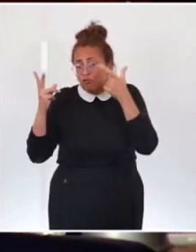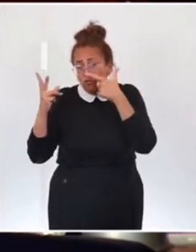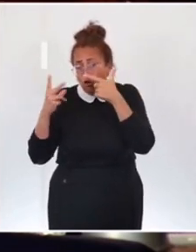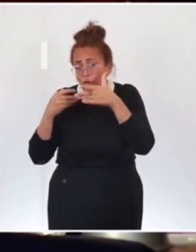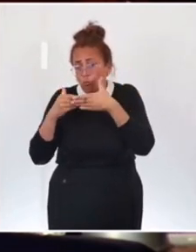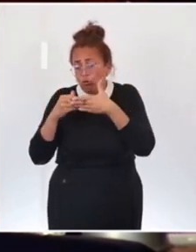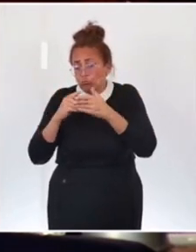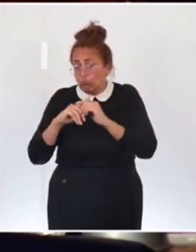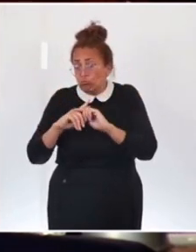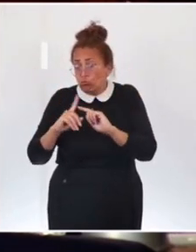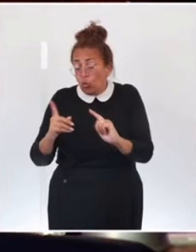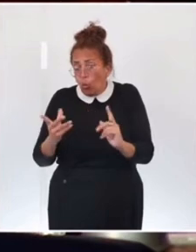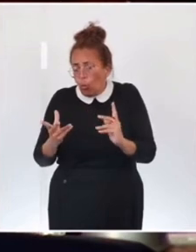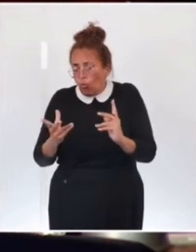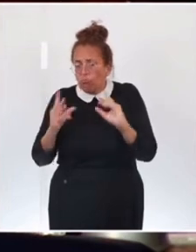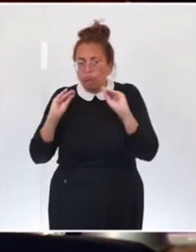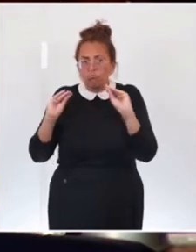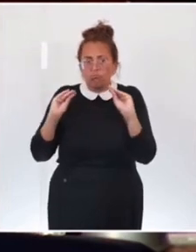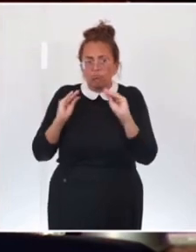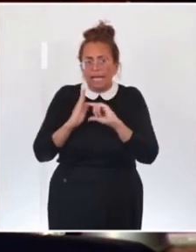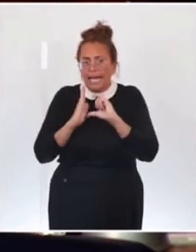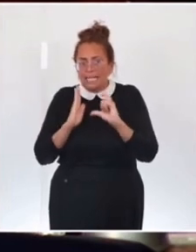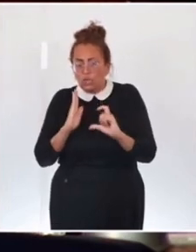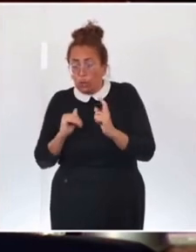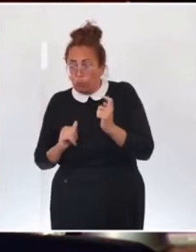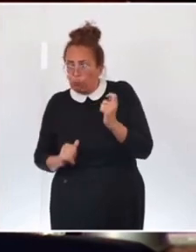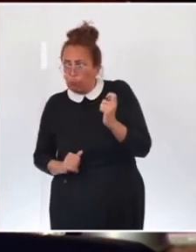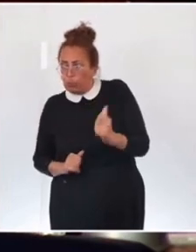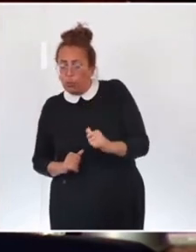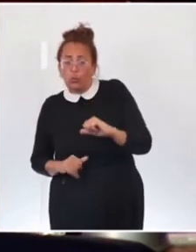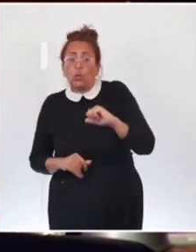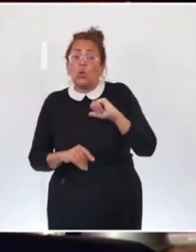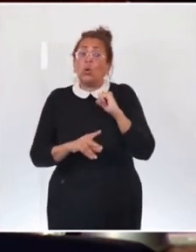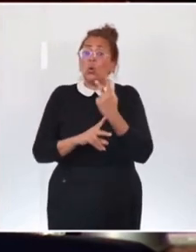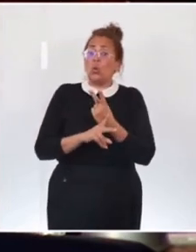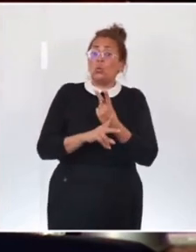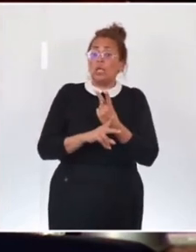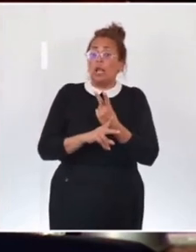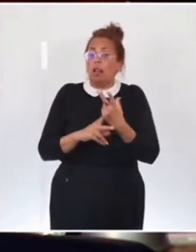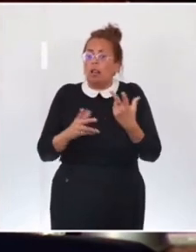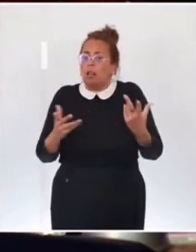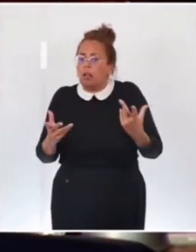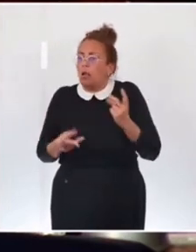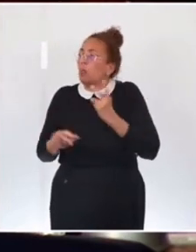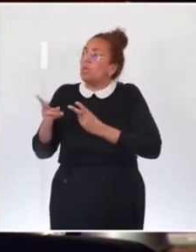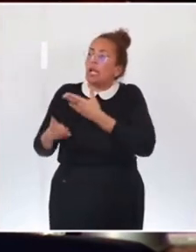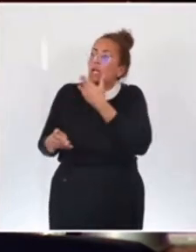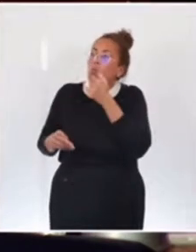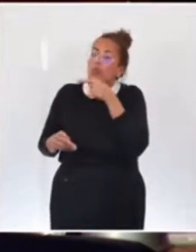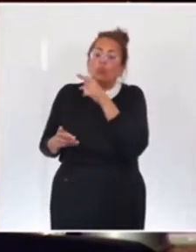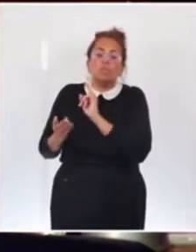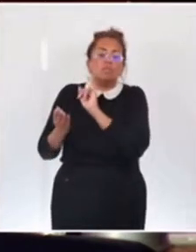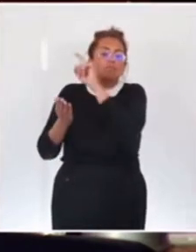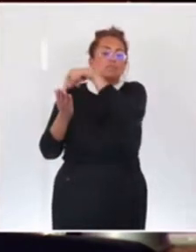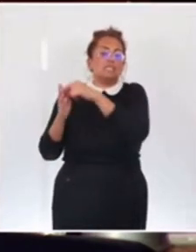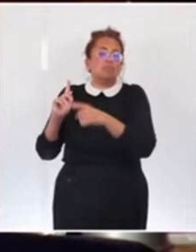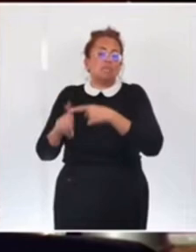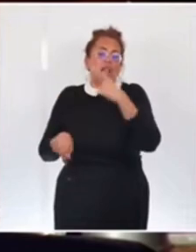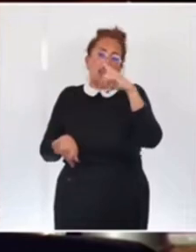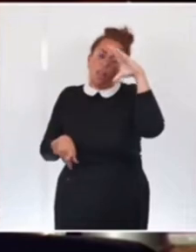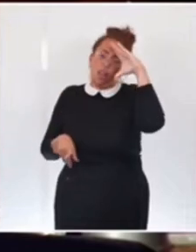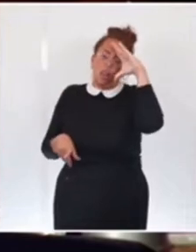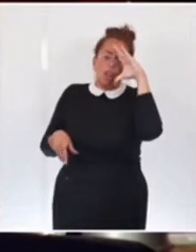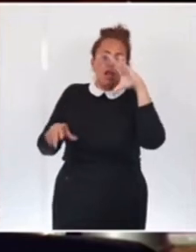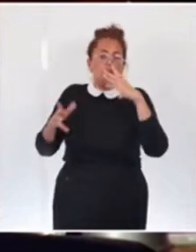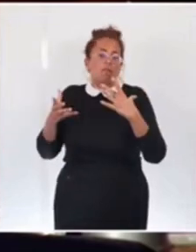faut. J'ai pas l'impression non plus qu'en termes d'offres hôtelières, alors là c'est la Chambre de commerce et d'industrie qui le dit, nous n'ayons pas besoin de